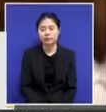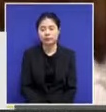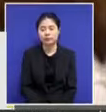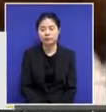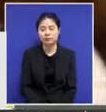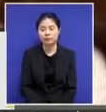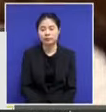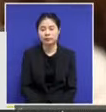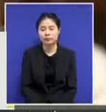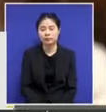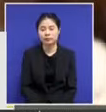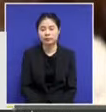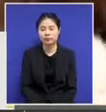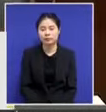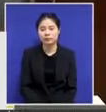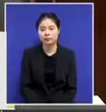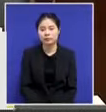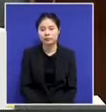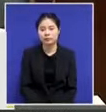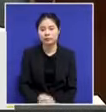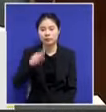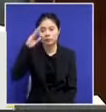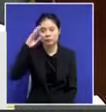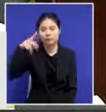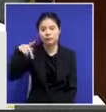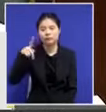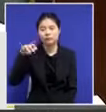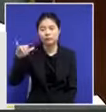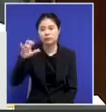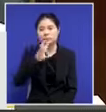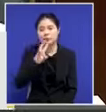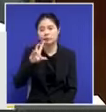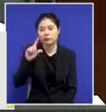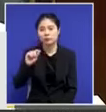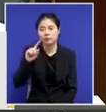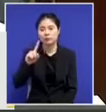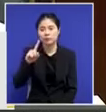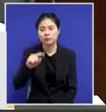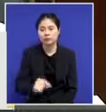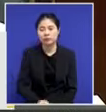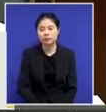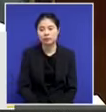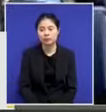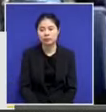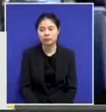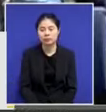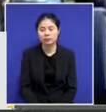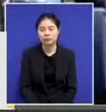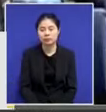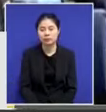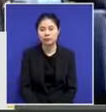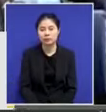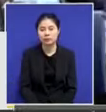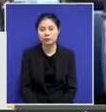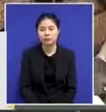และ พลเอกประยุทธ์จันทร์โอชาครับ 721นายอับดุลบาซิมอาบู พลเอกประยุ